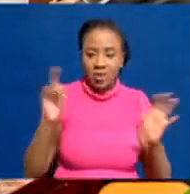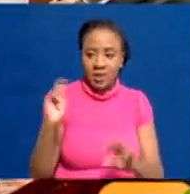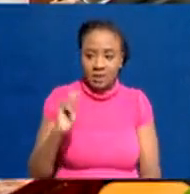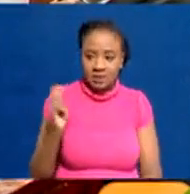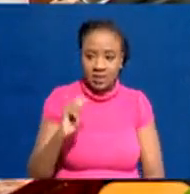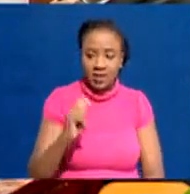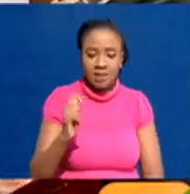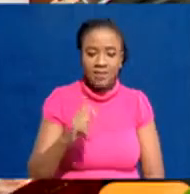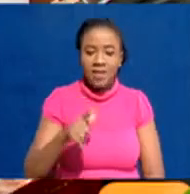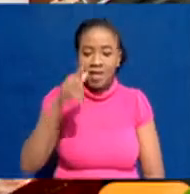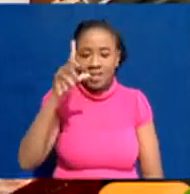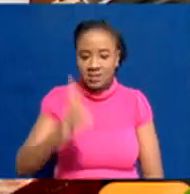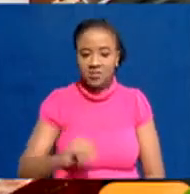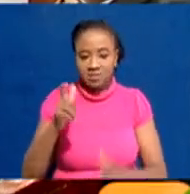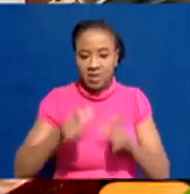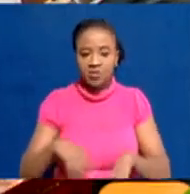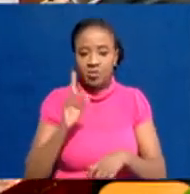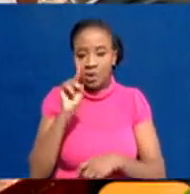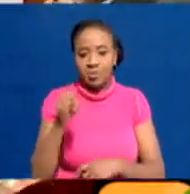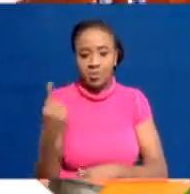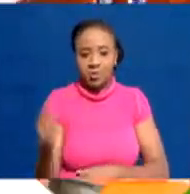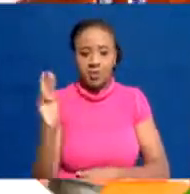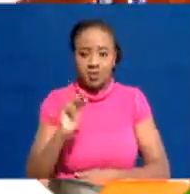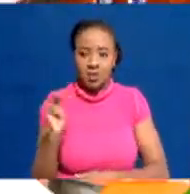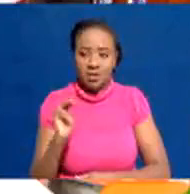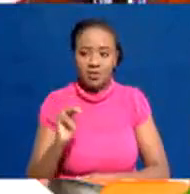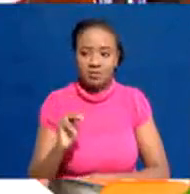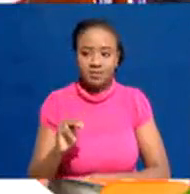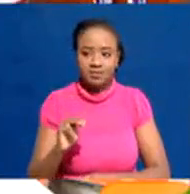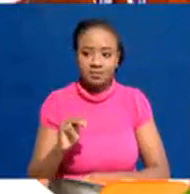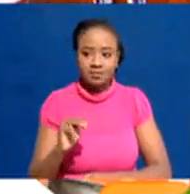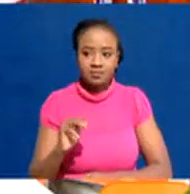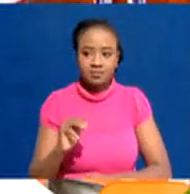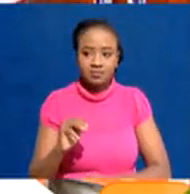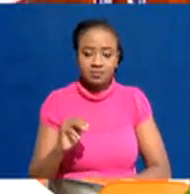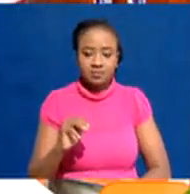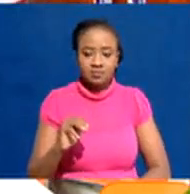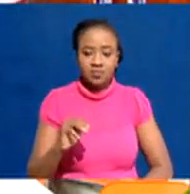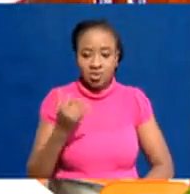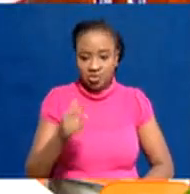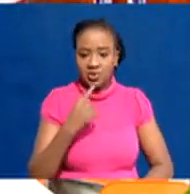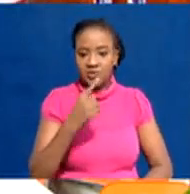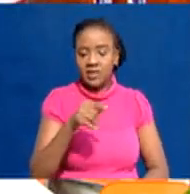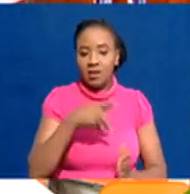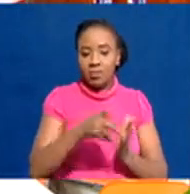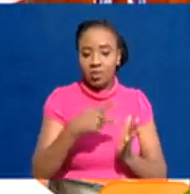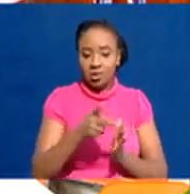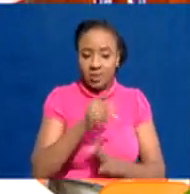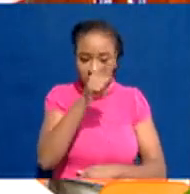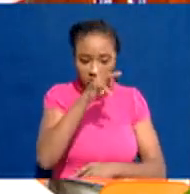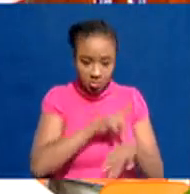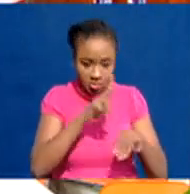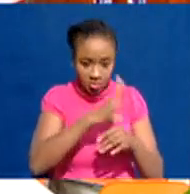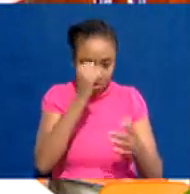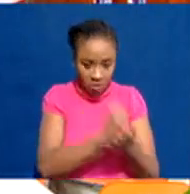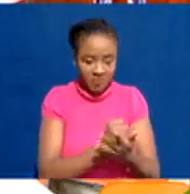the lowest bidder was 1.1 million. And you are now what we can term in procurement terms as the user department or the user